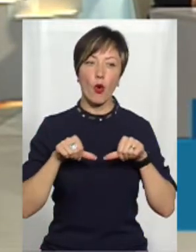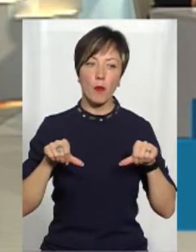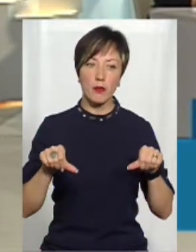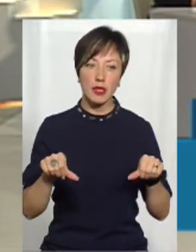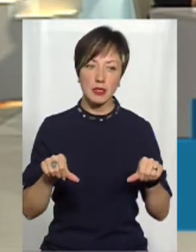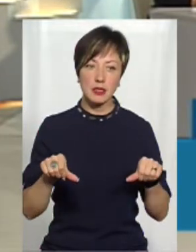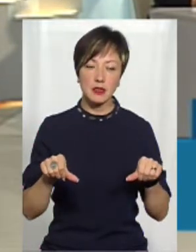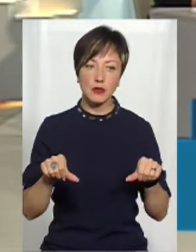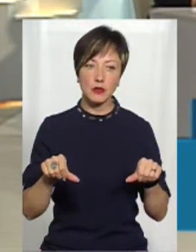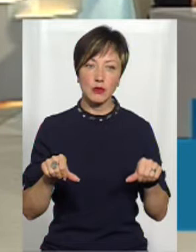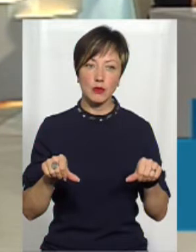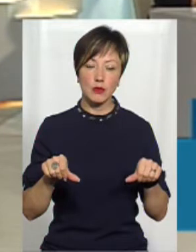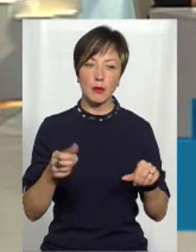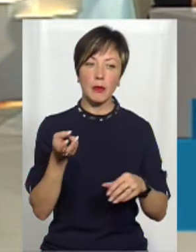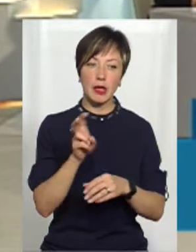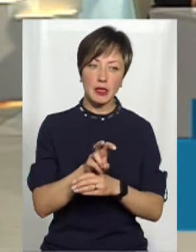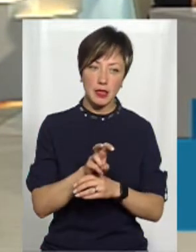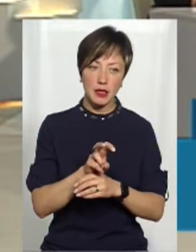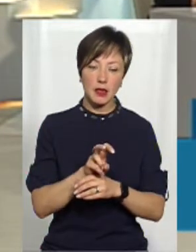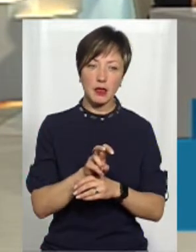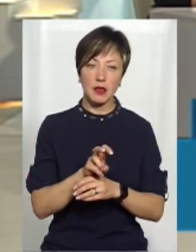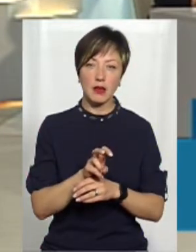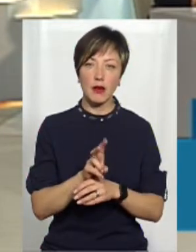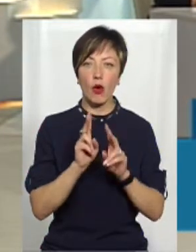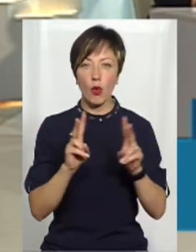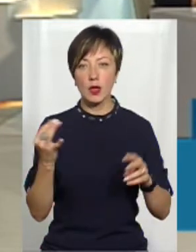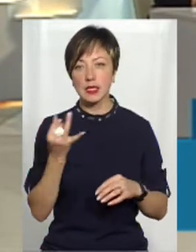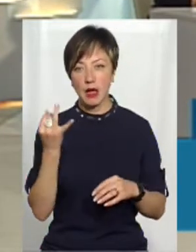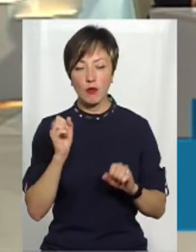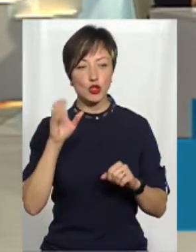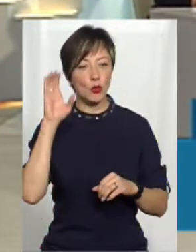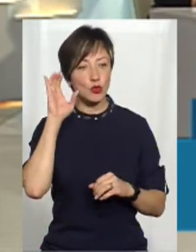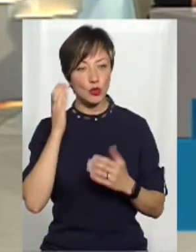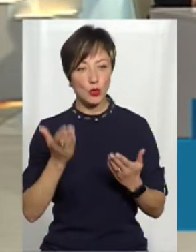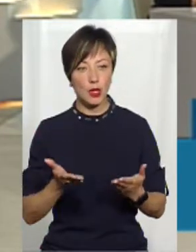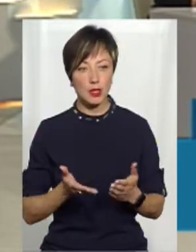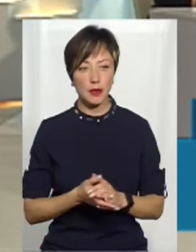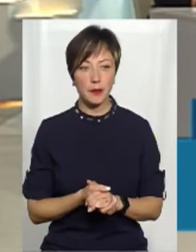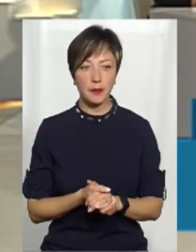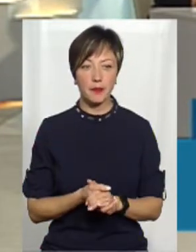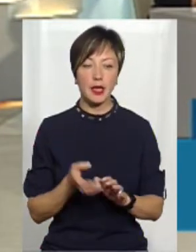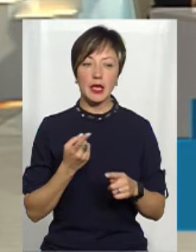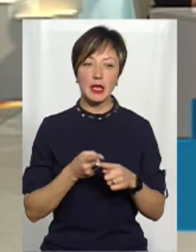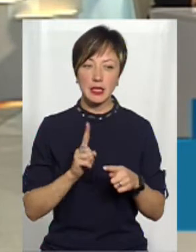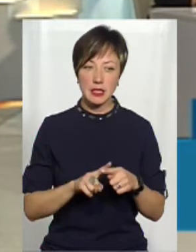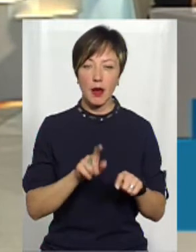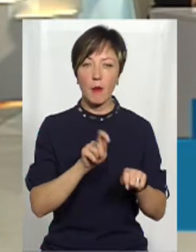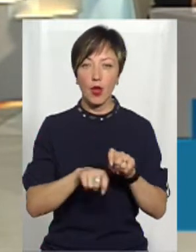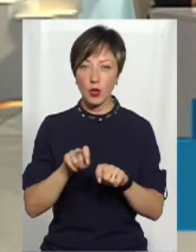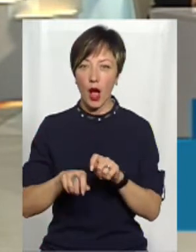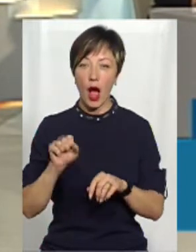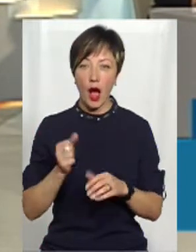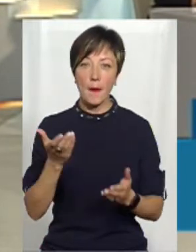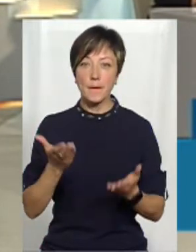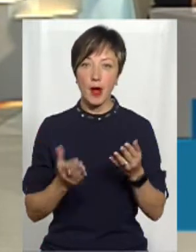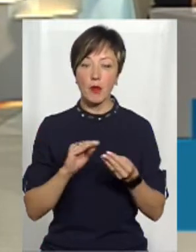комісію, там і взагалі можна прийти, коли чекаємо десь послухати і замоніторити. А